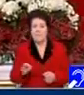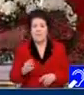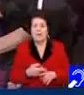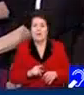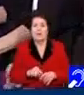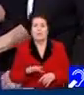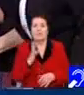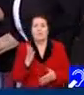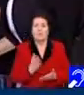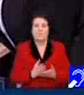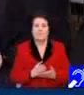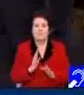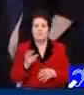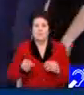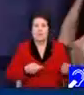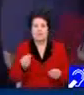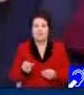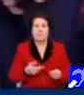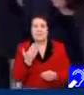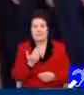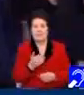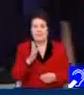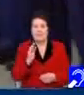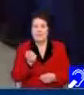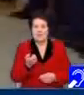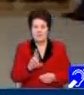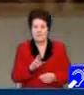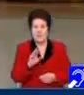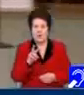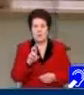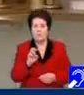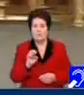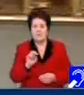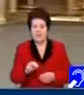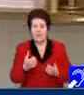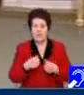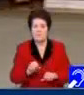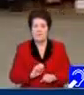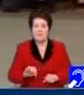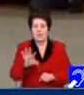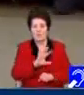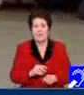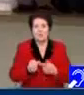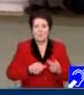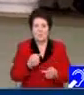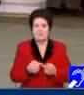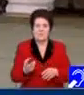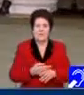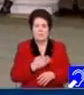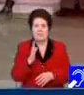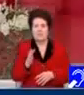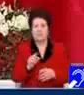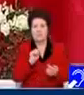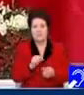Mateusz Morawiecki pentru a atenua tensiunile dintre Varșovia și Bruxelles. Comisia Europeană a declanșat o procedură fără precedent